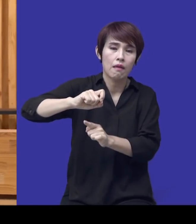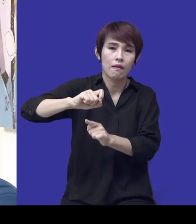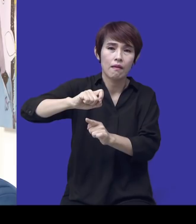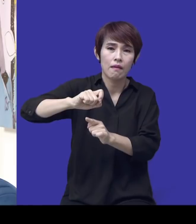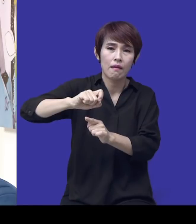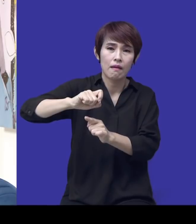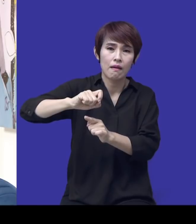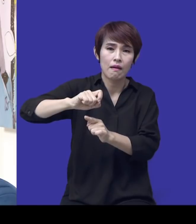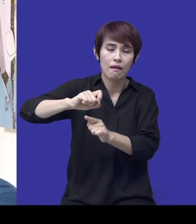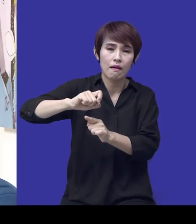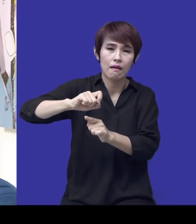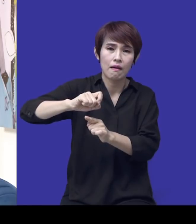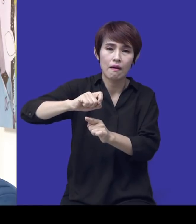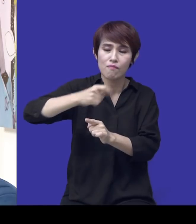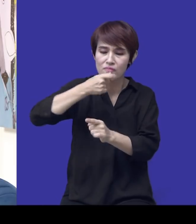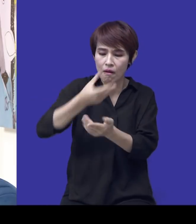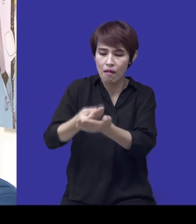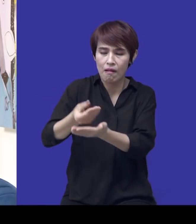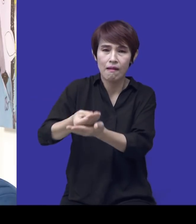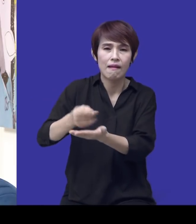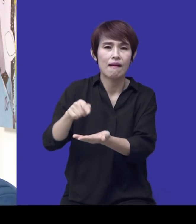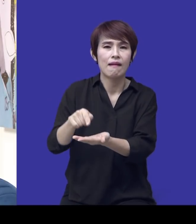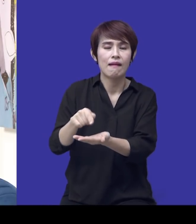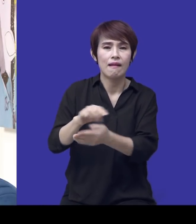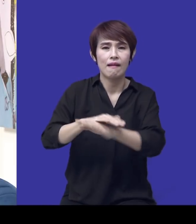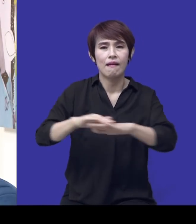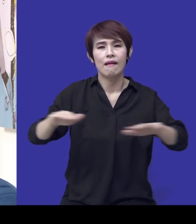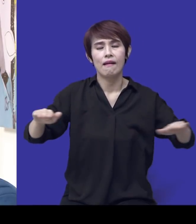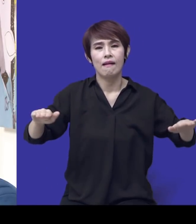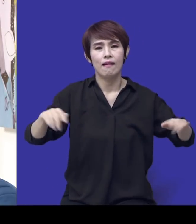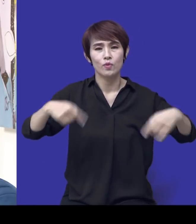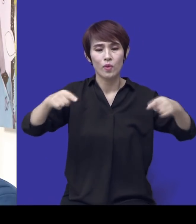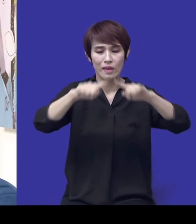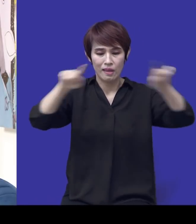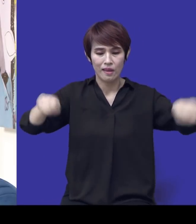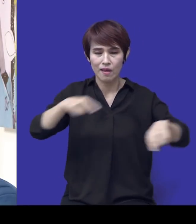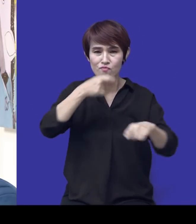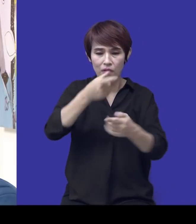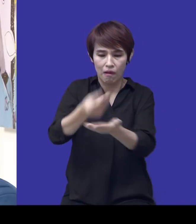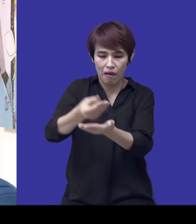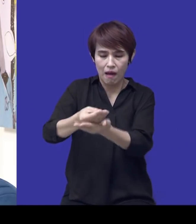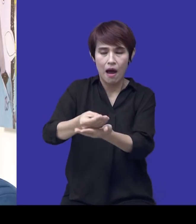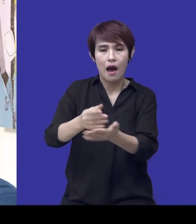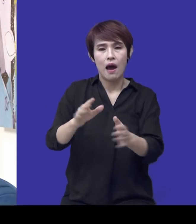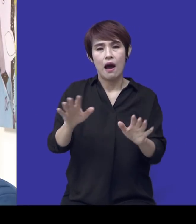젖고 막 그래서 예. 그때 약간